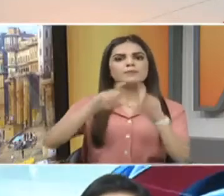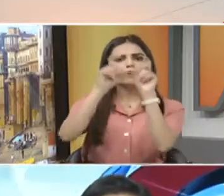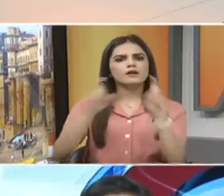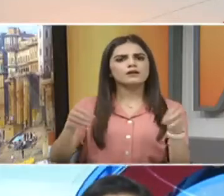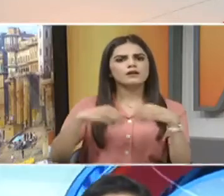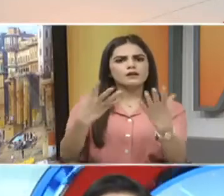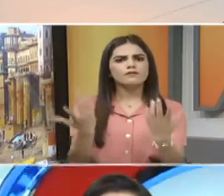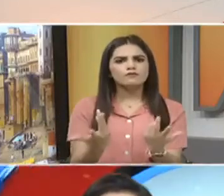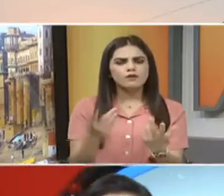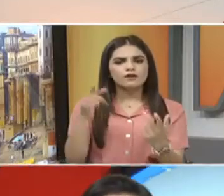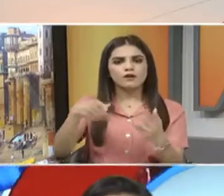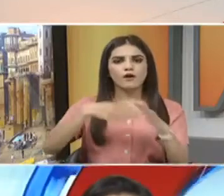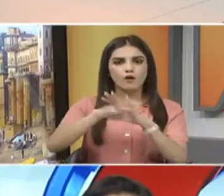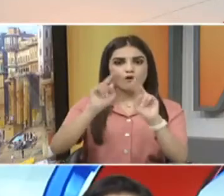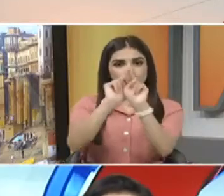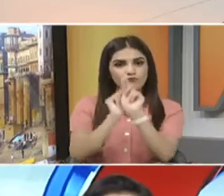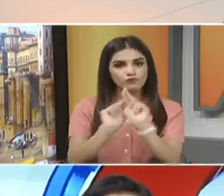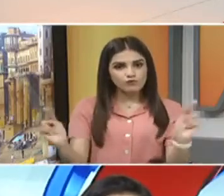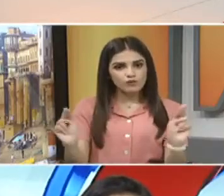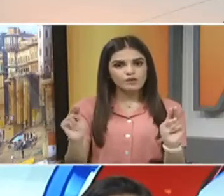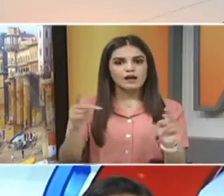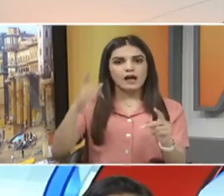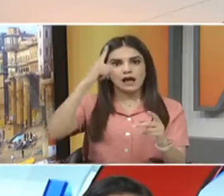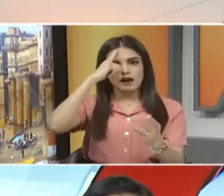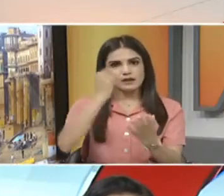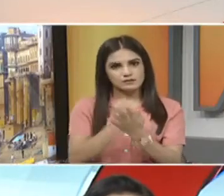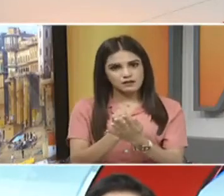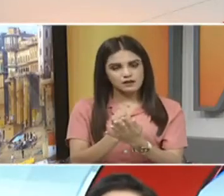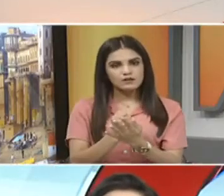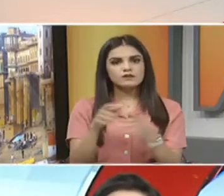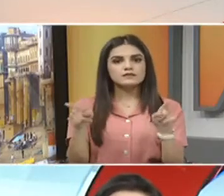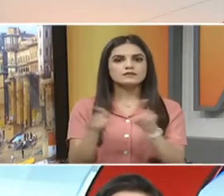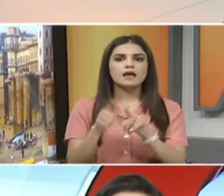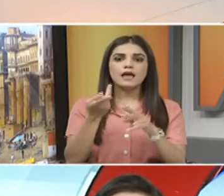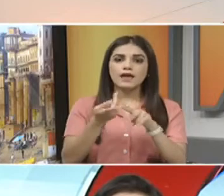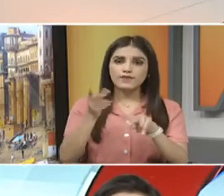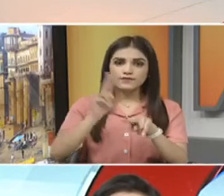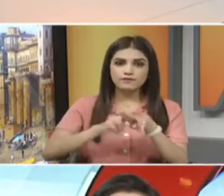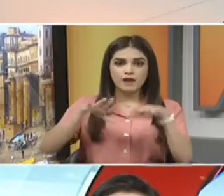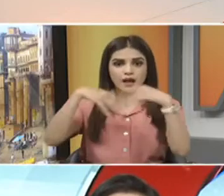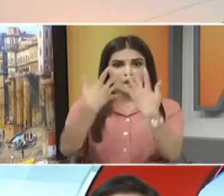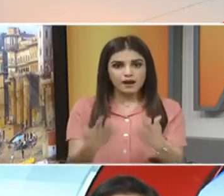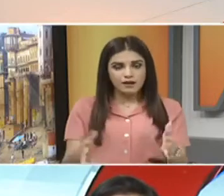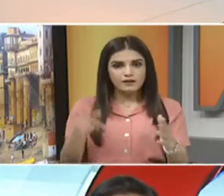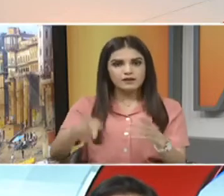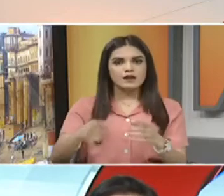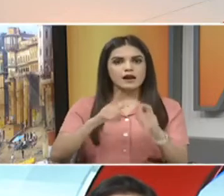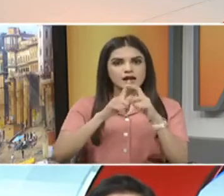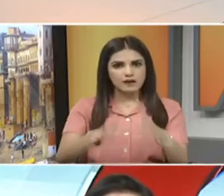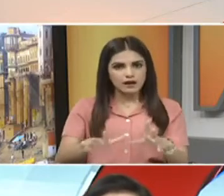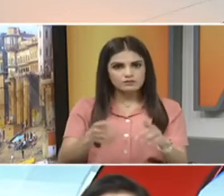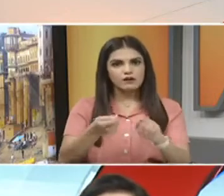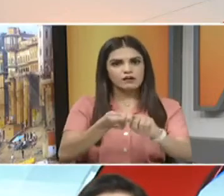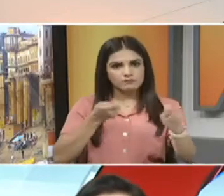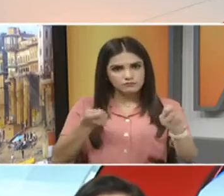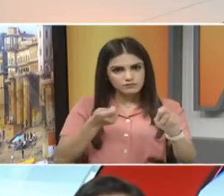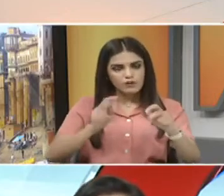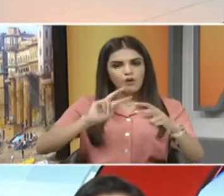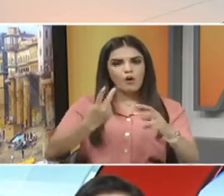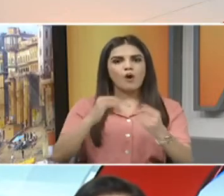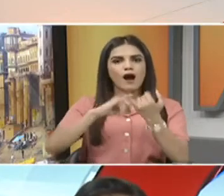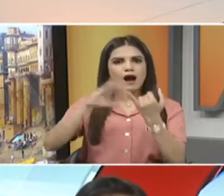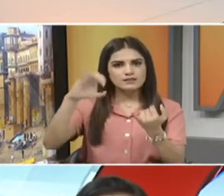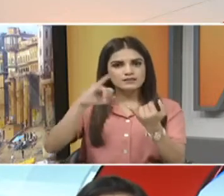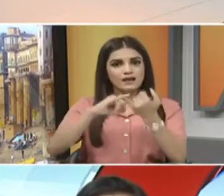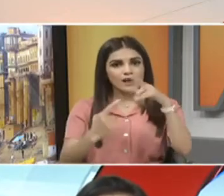कि हर हाल में हीला हवाली बर्दाश्त नहीं होगी। अगर किसी तरह की कोई सांप्रदायिक या